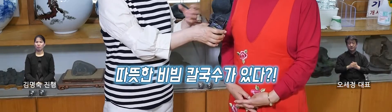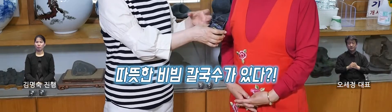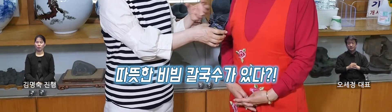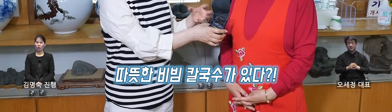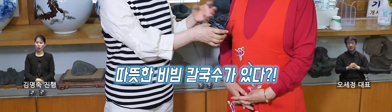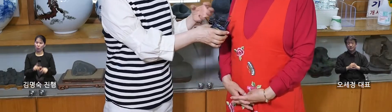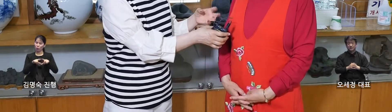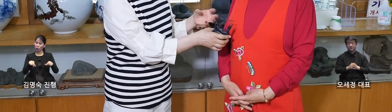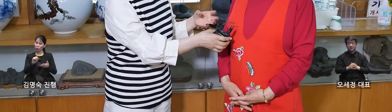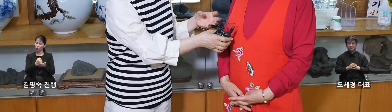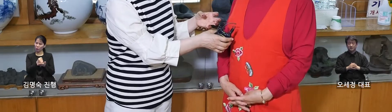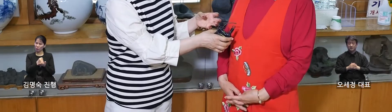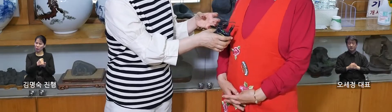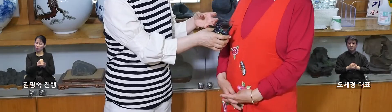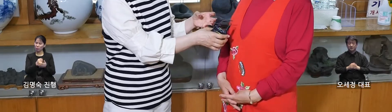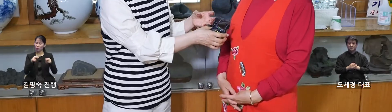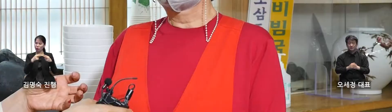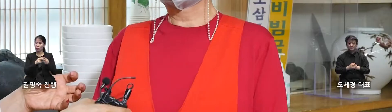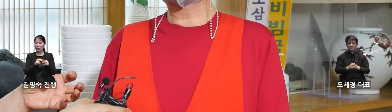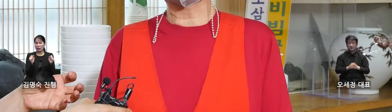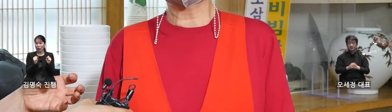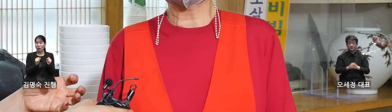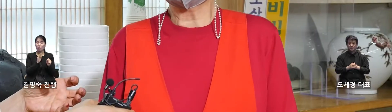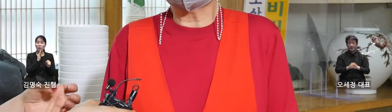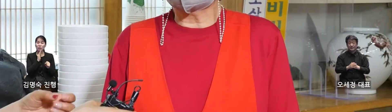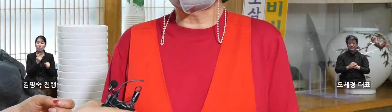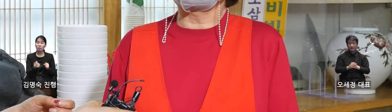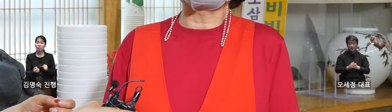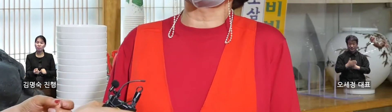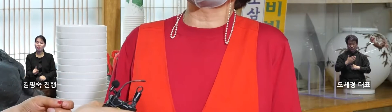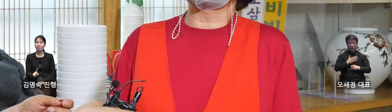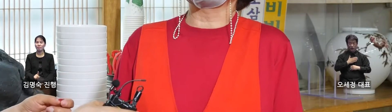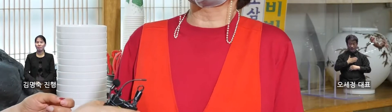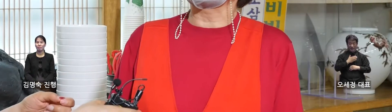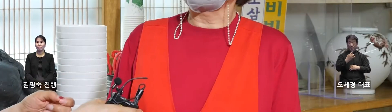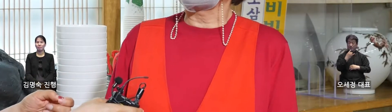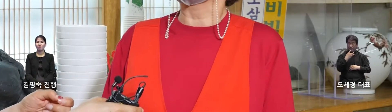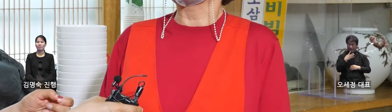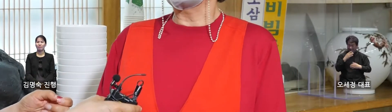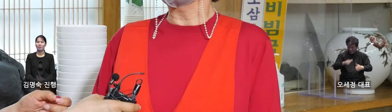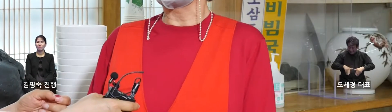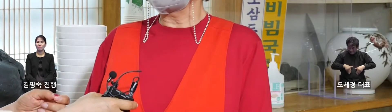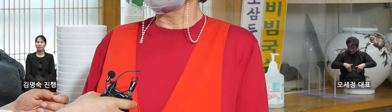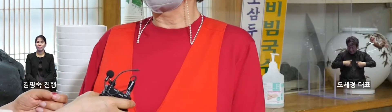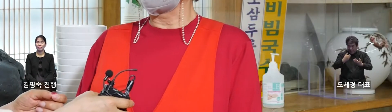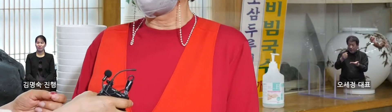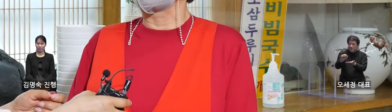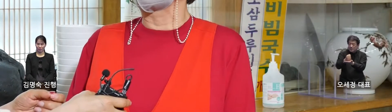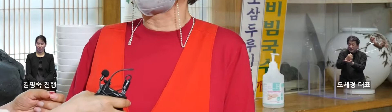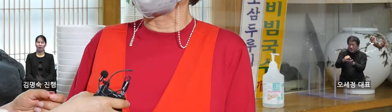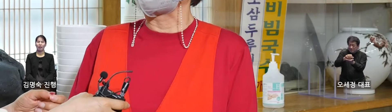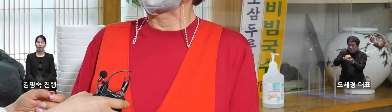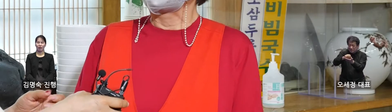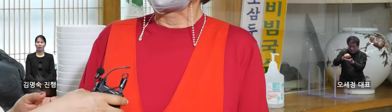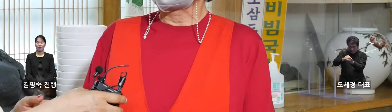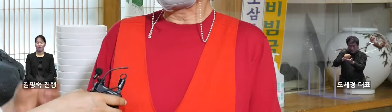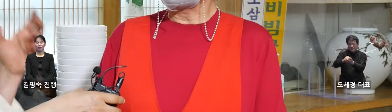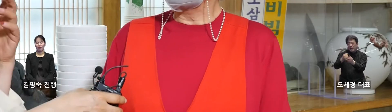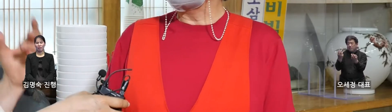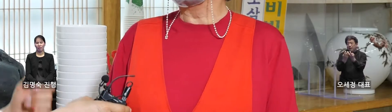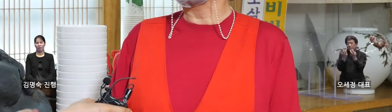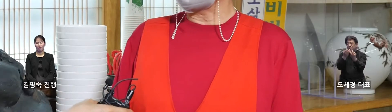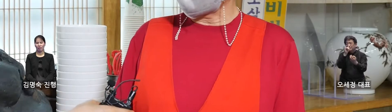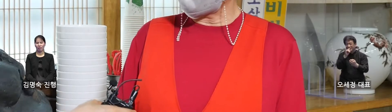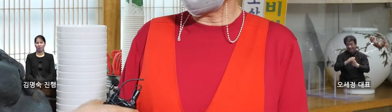보통 비빔면은 차게 먹잖아요. 근데 저희들만의 그 따뜻한 비빔에 이제 또 비법이 있죠.